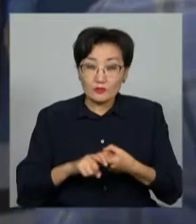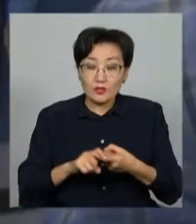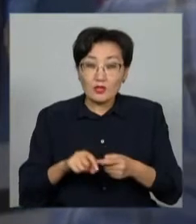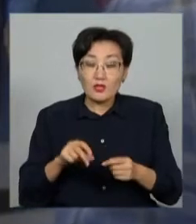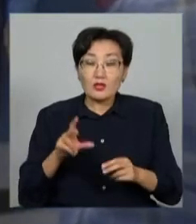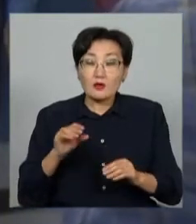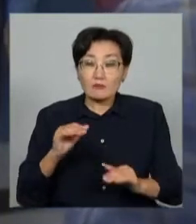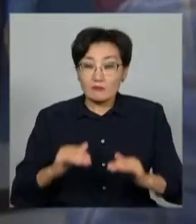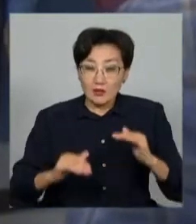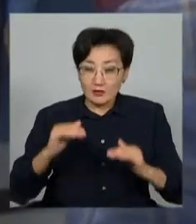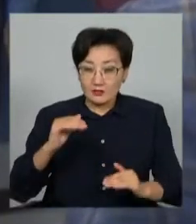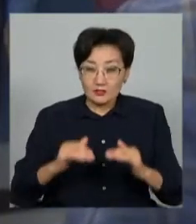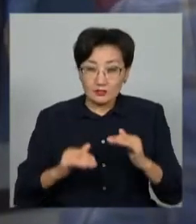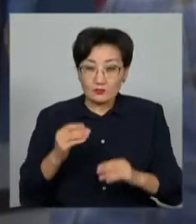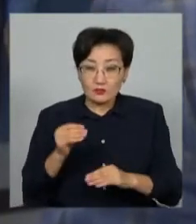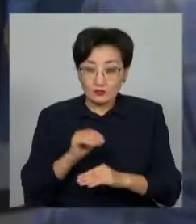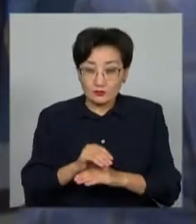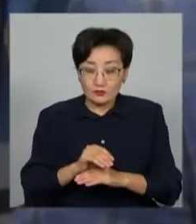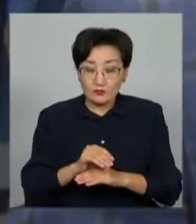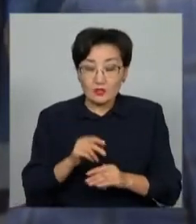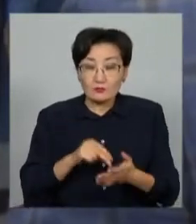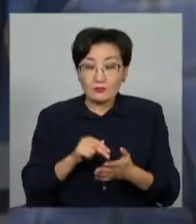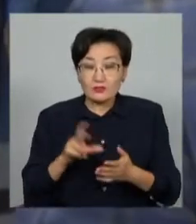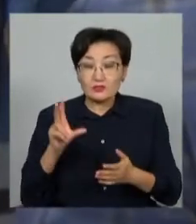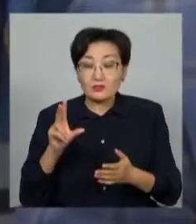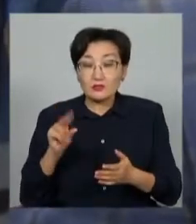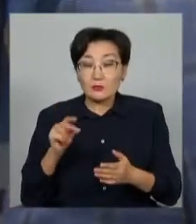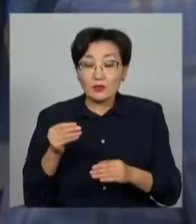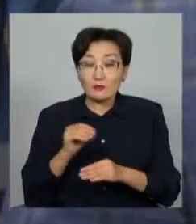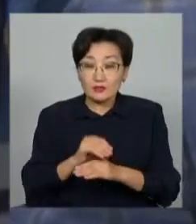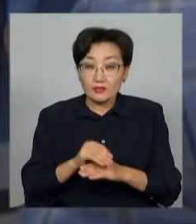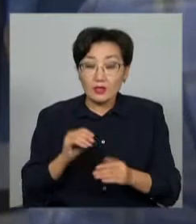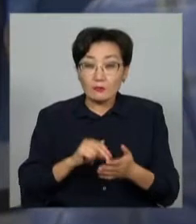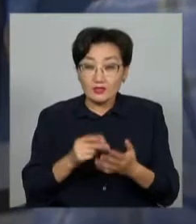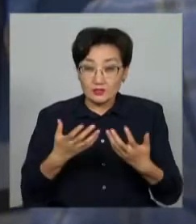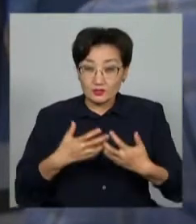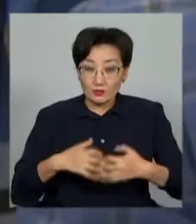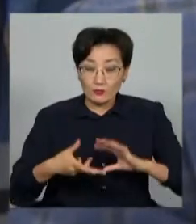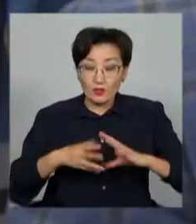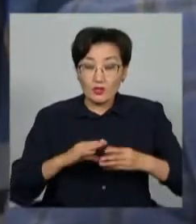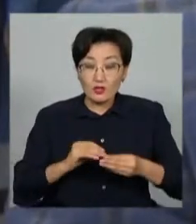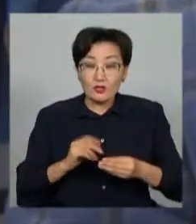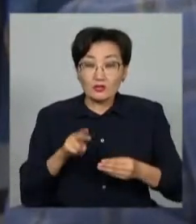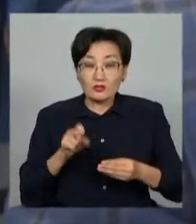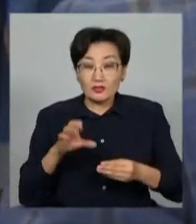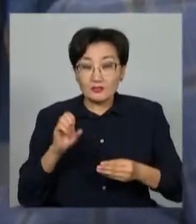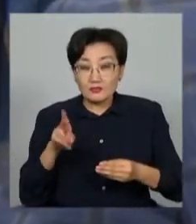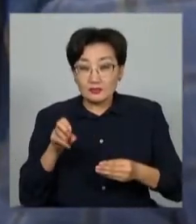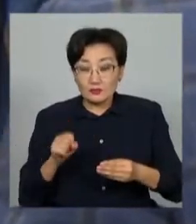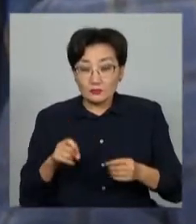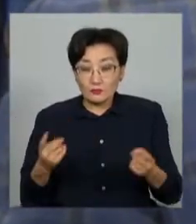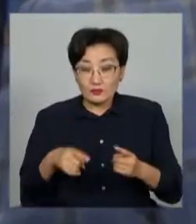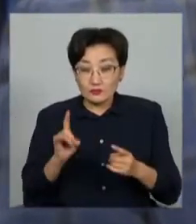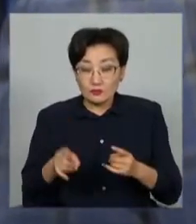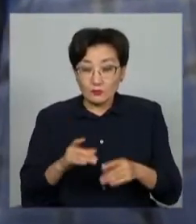коэффициент деген қосылады. Солай бағасы есептеледі. Енді жалпы классикалық такси